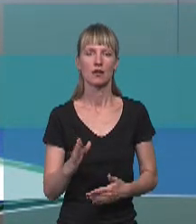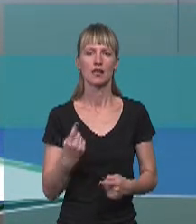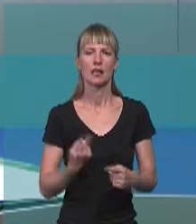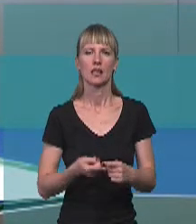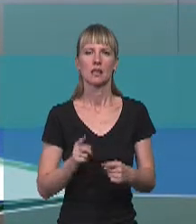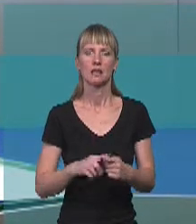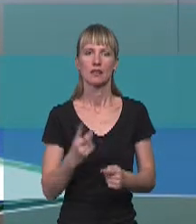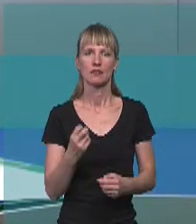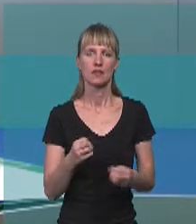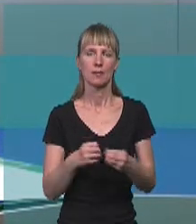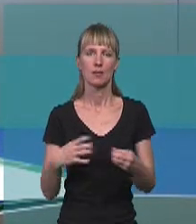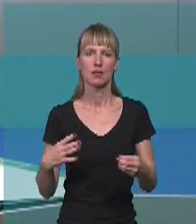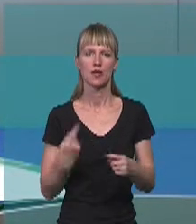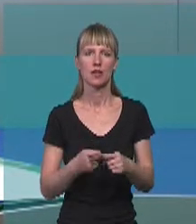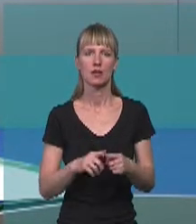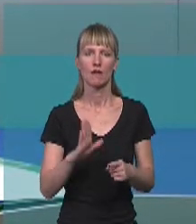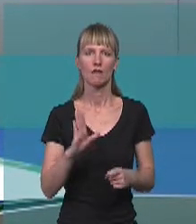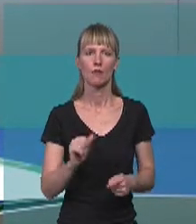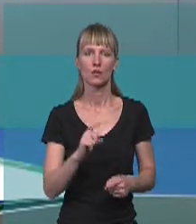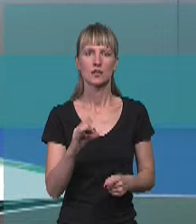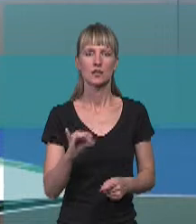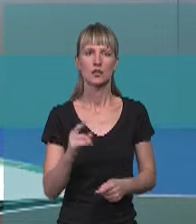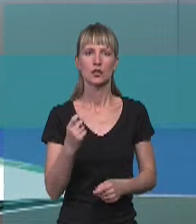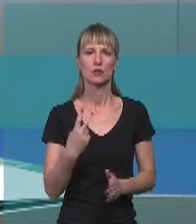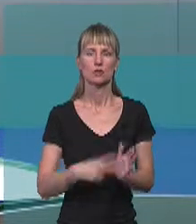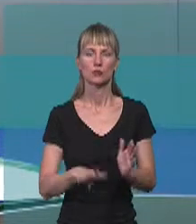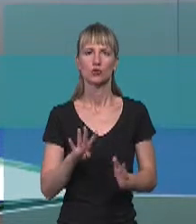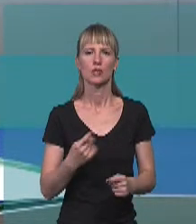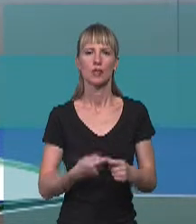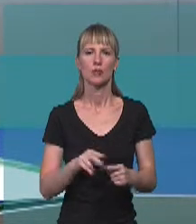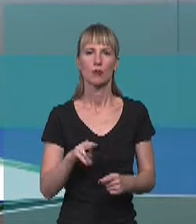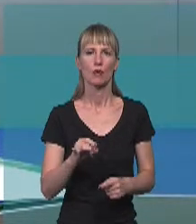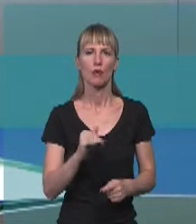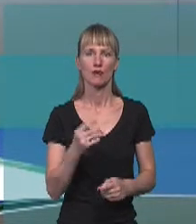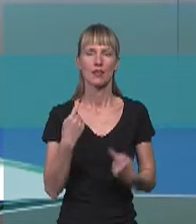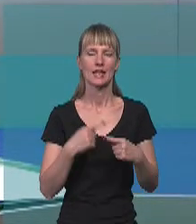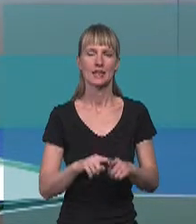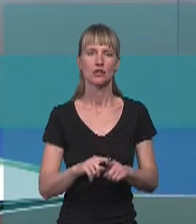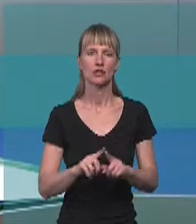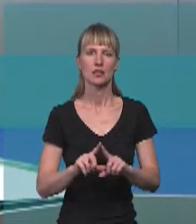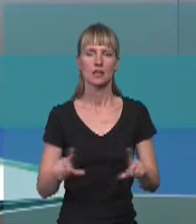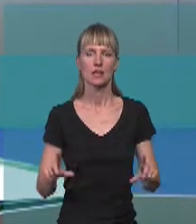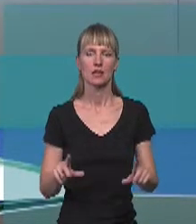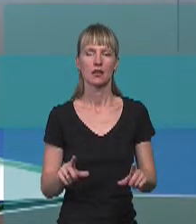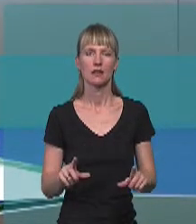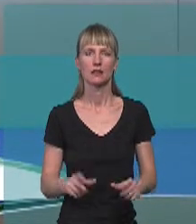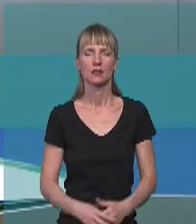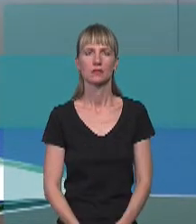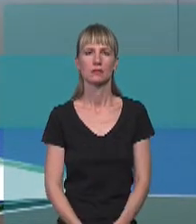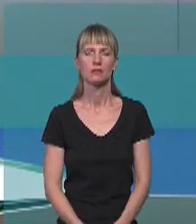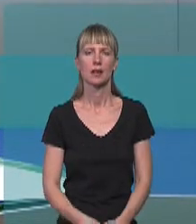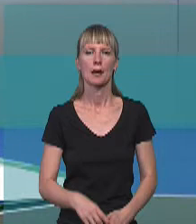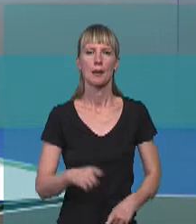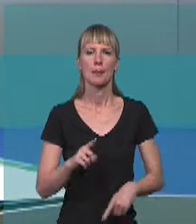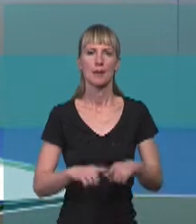це 215 – це вузи, і 174 – це професійно-технічні навчальні заклади. Тобто, ну,